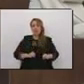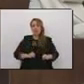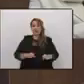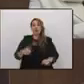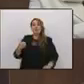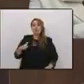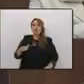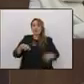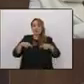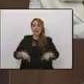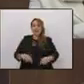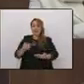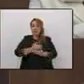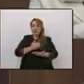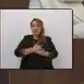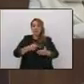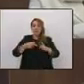إنجاز سكنات جديدة.